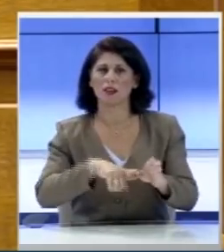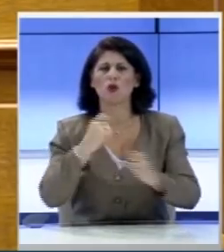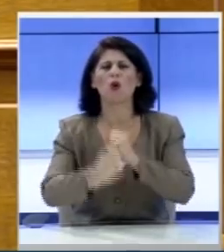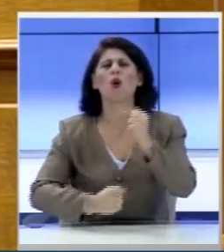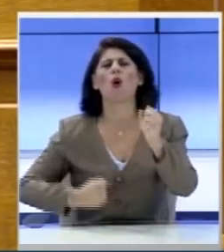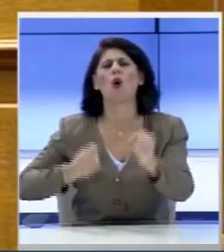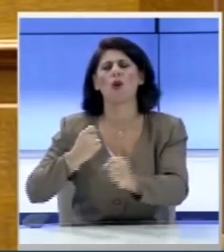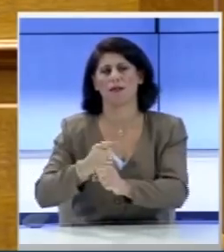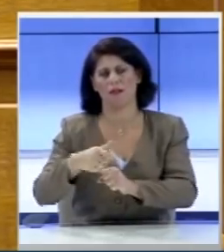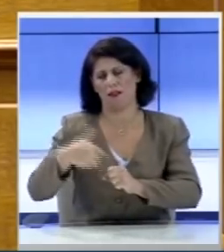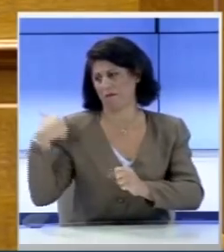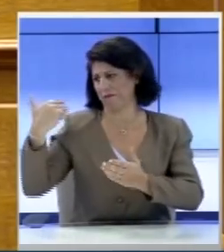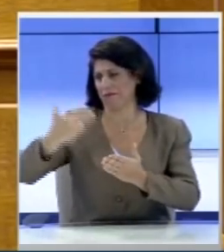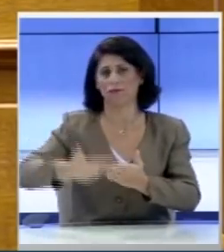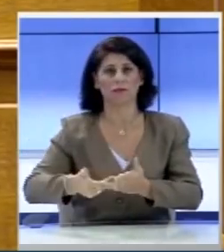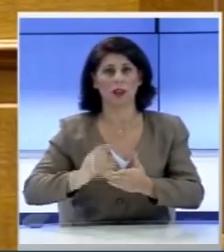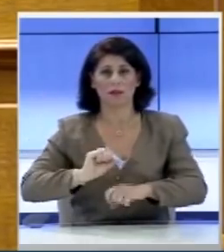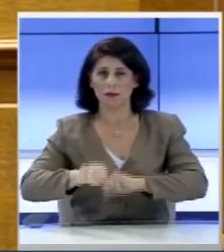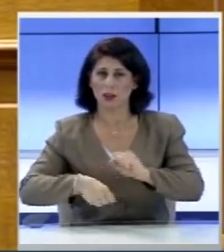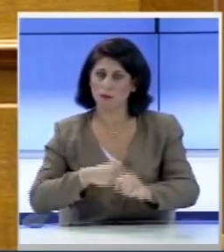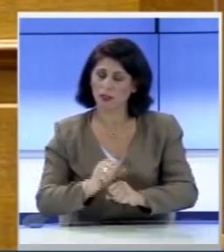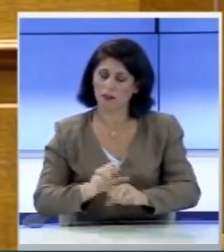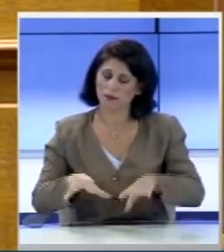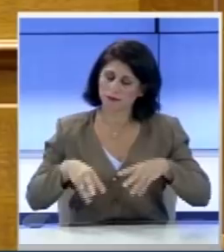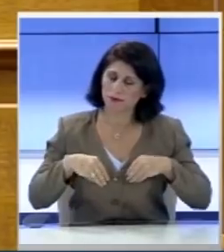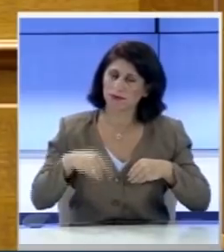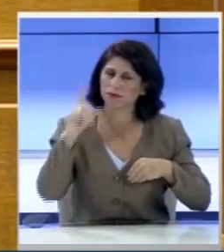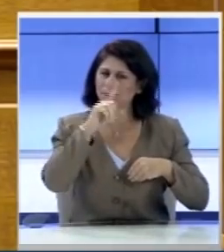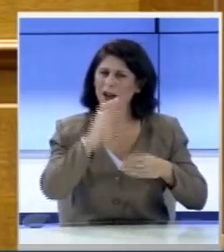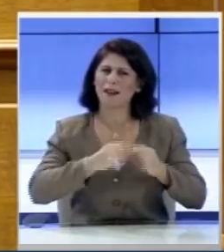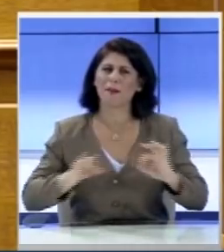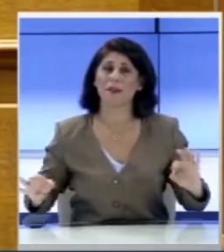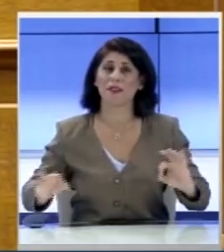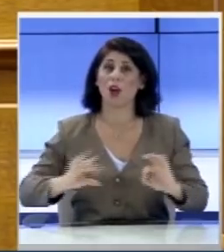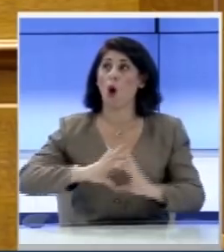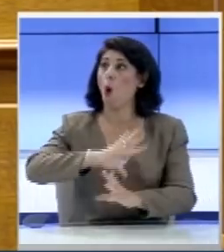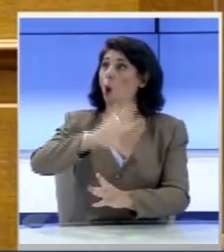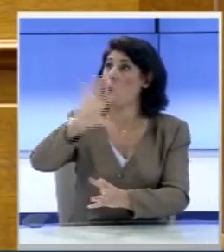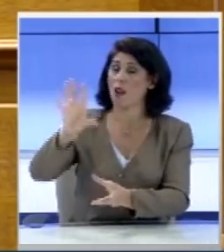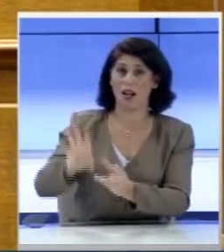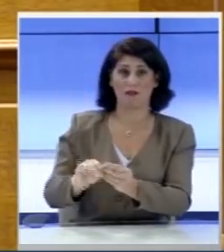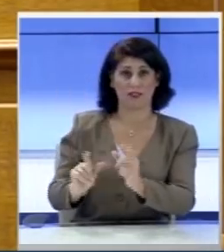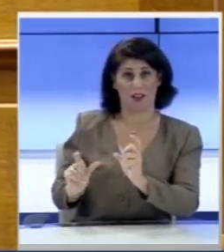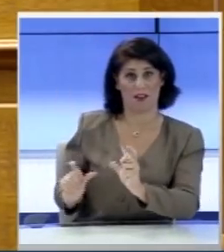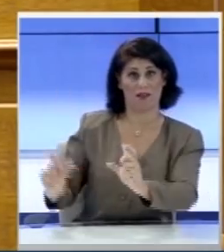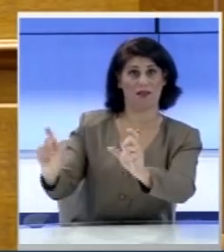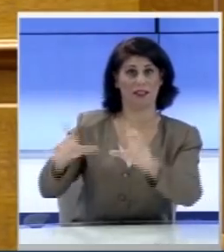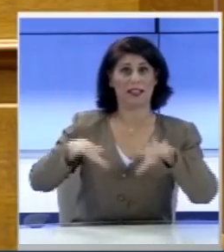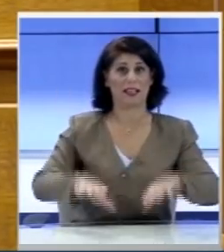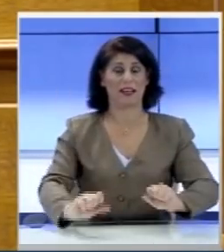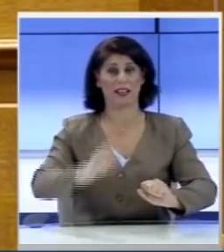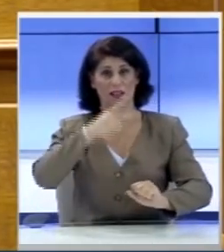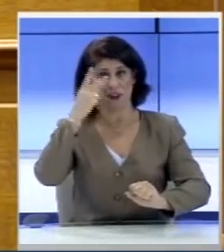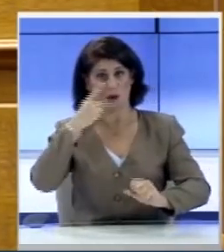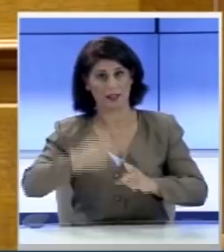τώρα προσπαθείτε να πείσετε για το παραμύθι ότι δήθεν όλα αυτά αποτελούν ασπίδα προστασίας για τα κυριαρχικά δικαιώματα